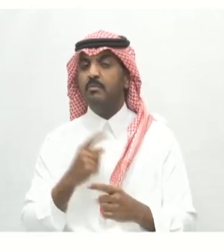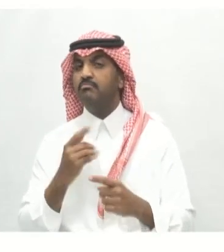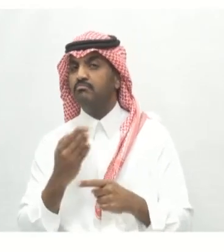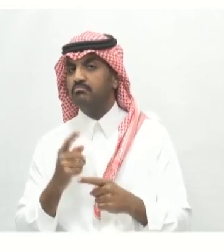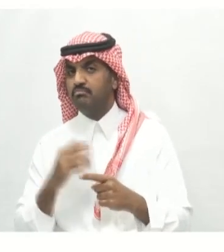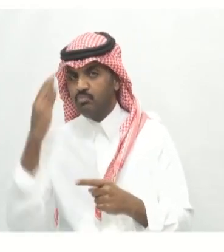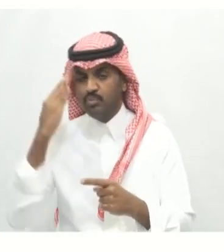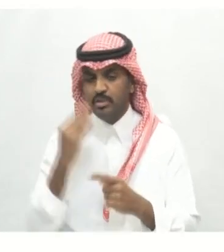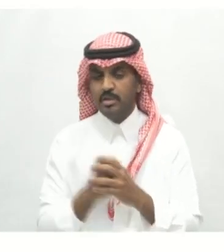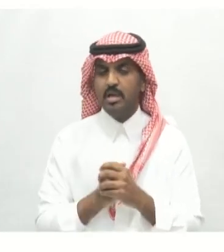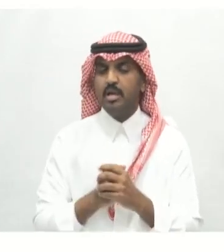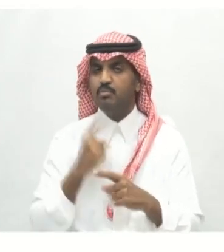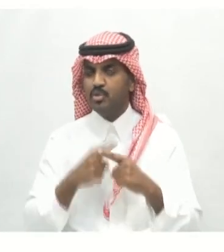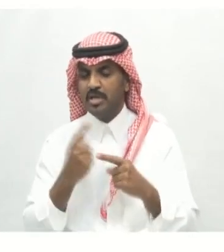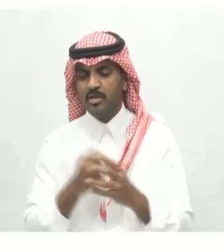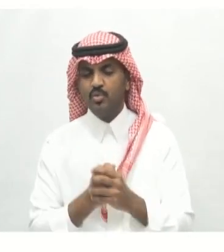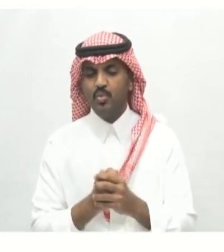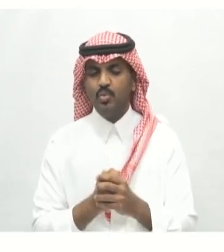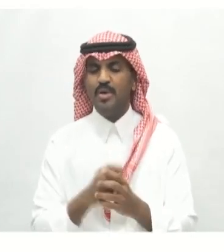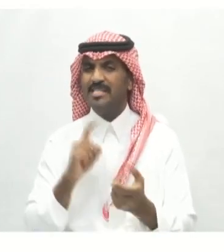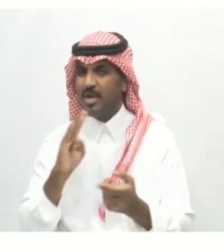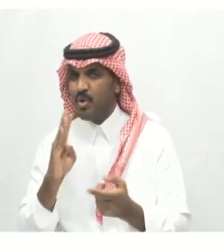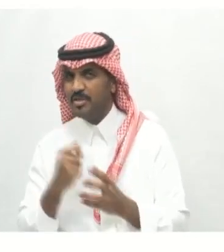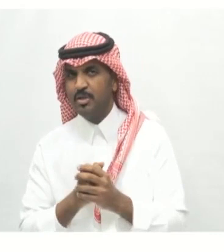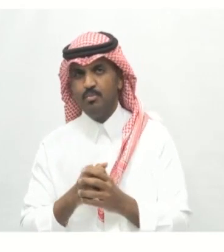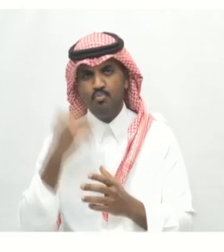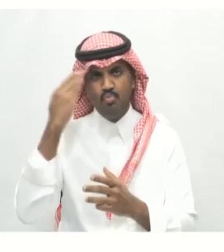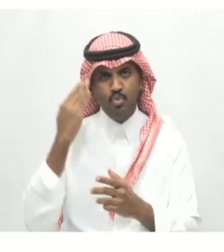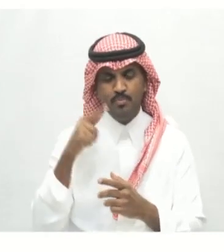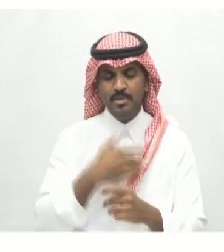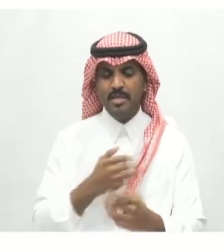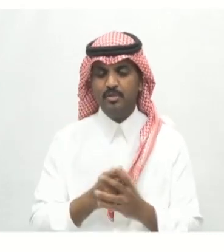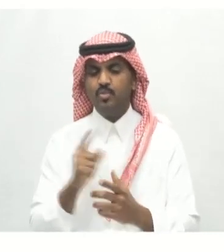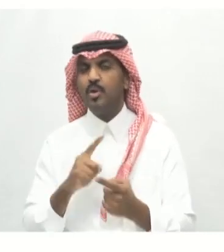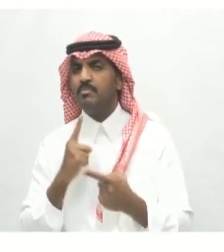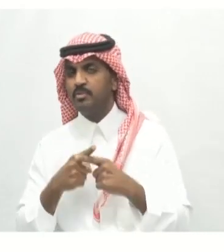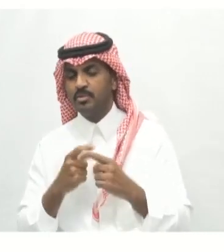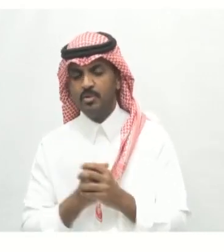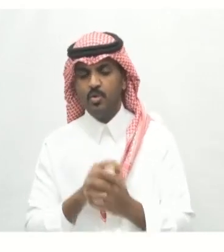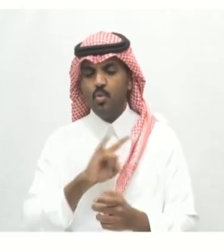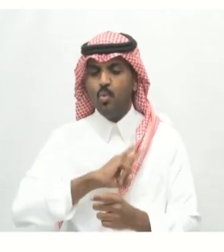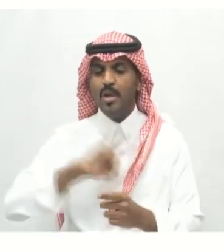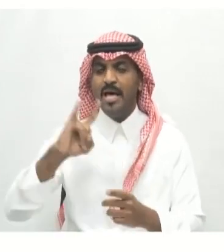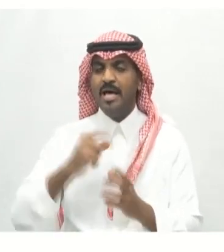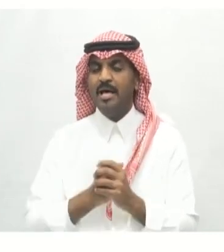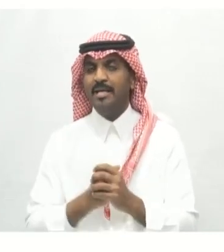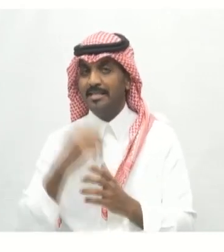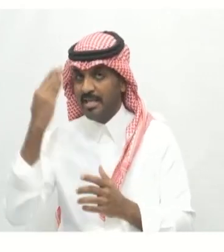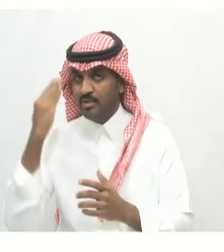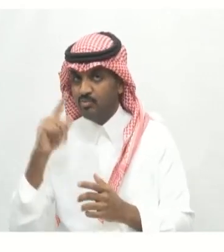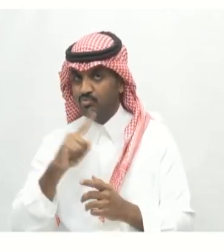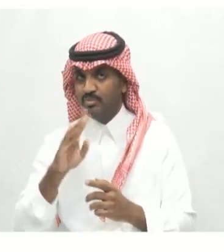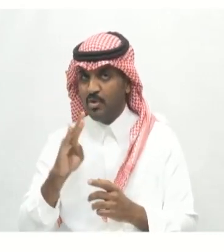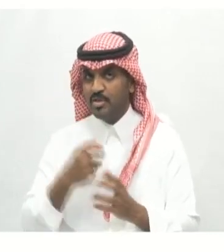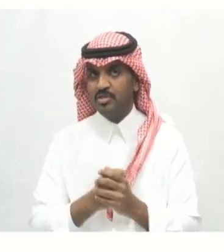المشركين من المؤمنات بقوله تعالى ولا تنكحوا المشركات حتى يؤمن وهنا نهي